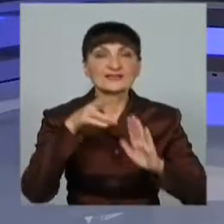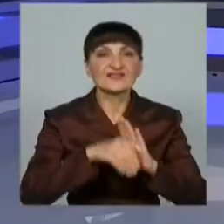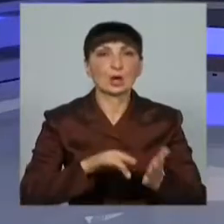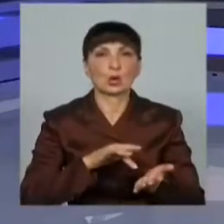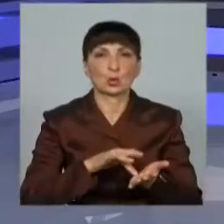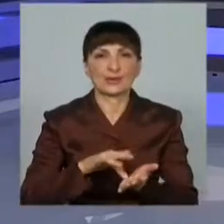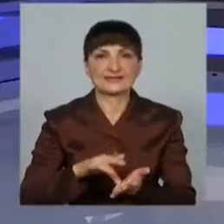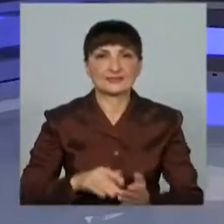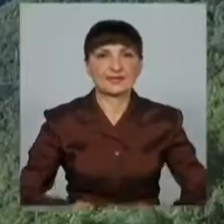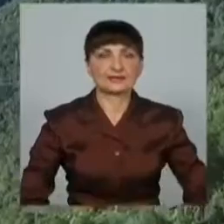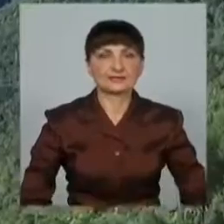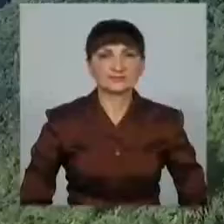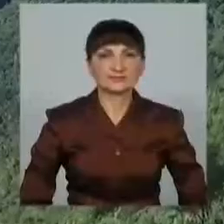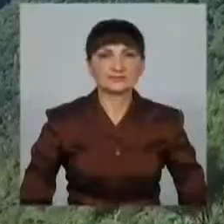туризма.